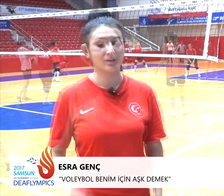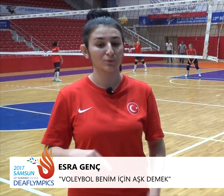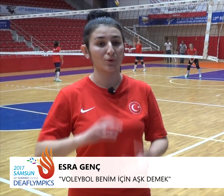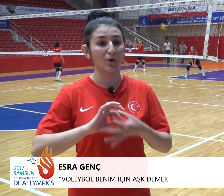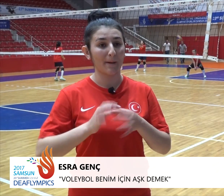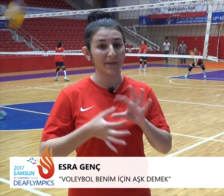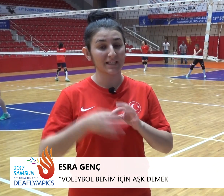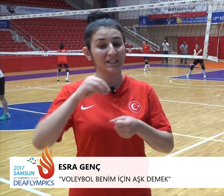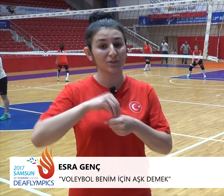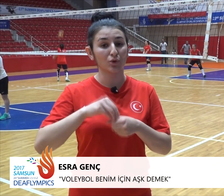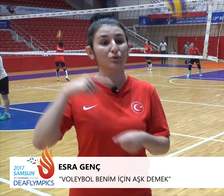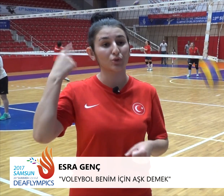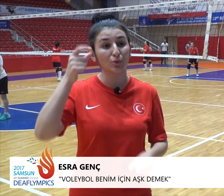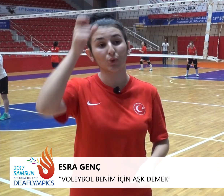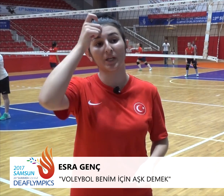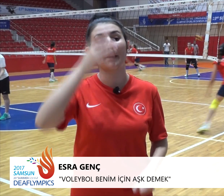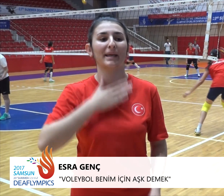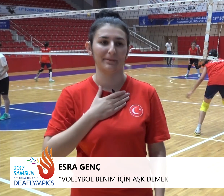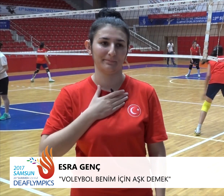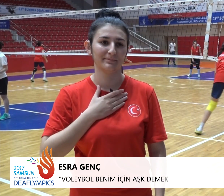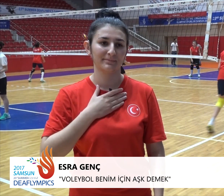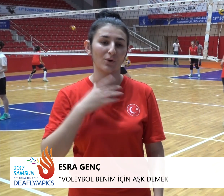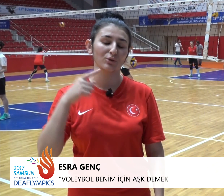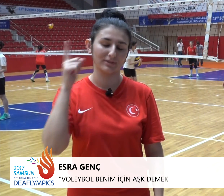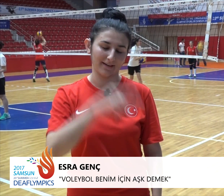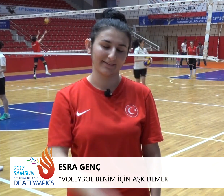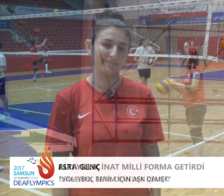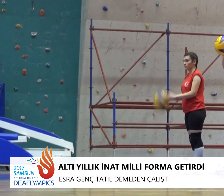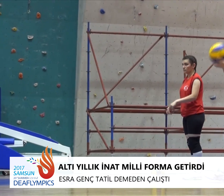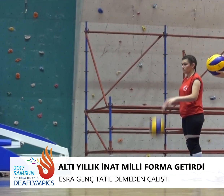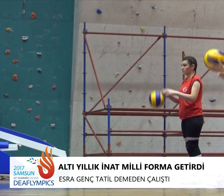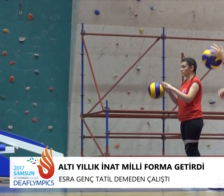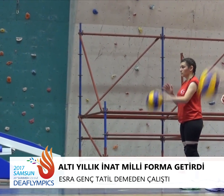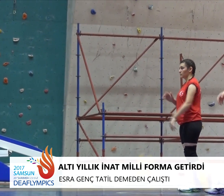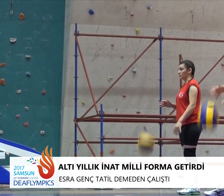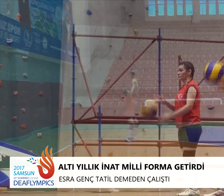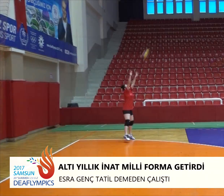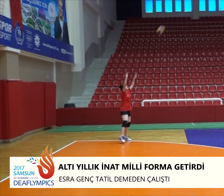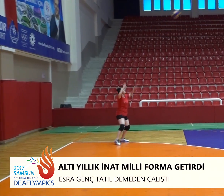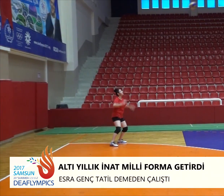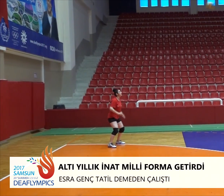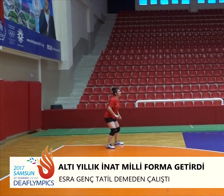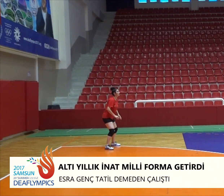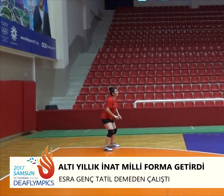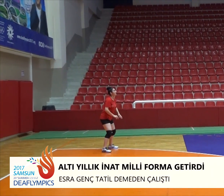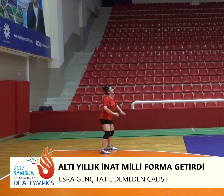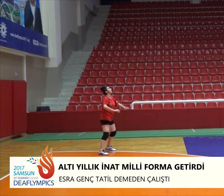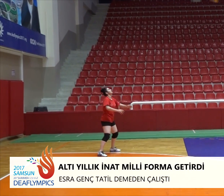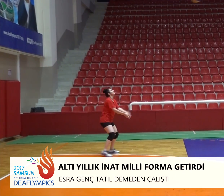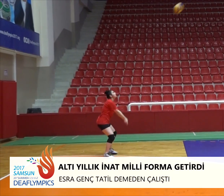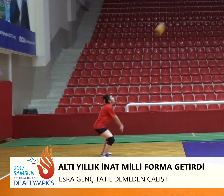durmayacağız. Olimpiyatlar benim için önemli. Çünkü Türkiye benim ülkem. Annesi ve babası da işitme engelli olan